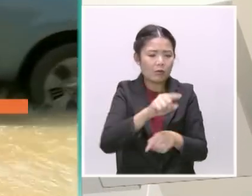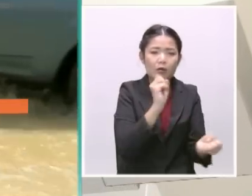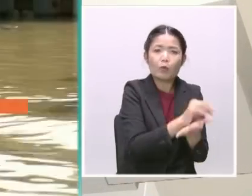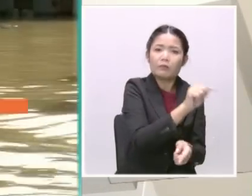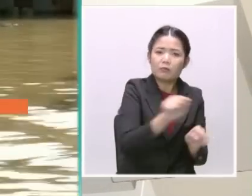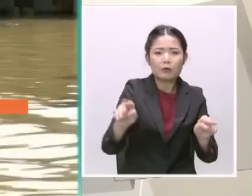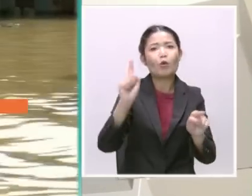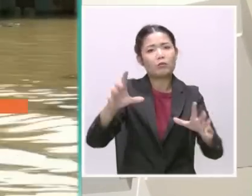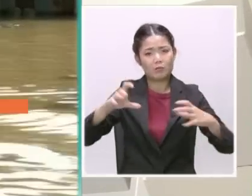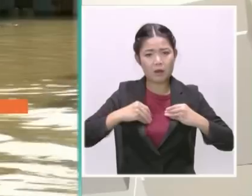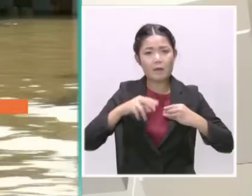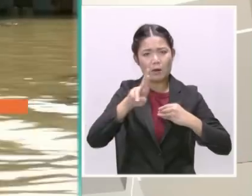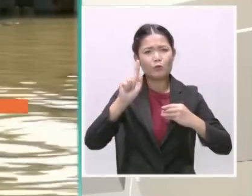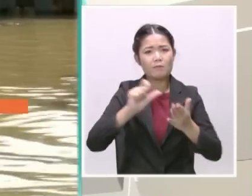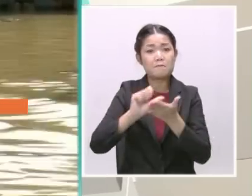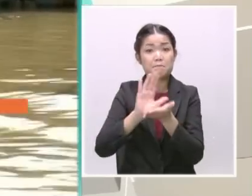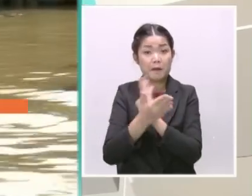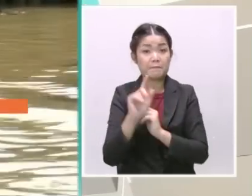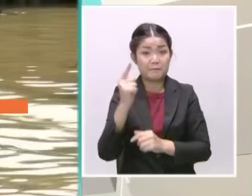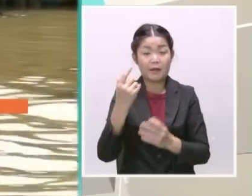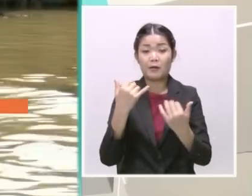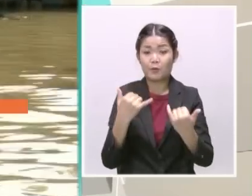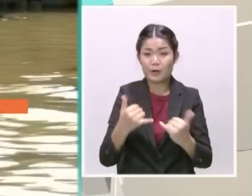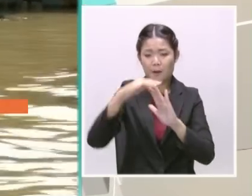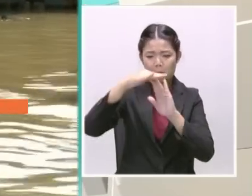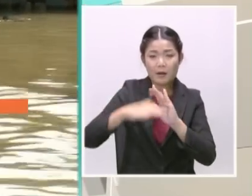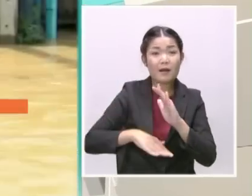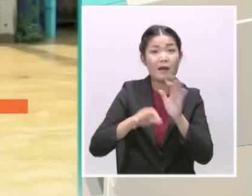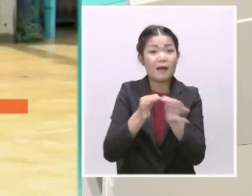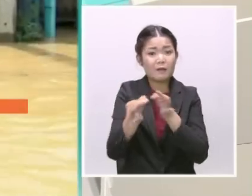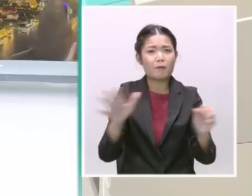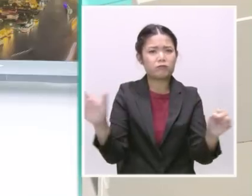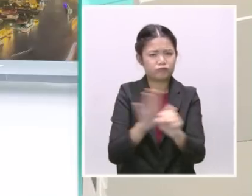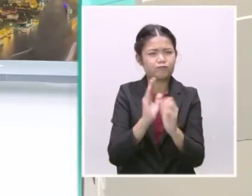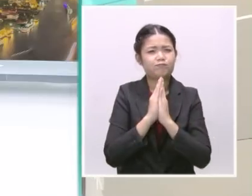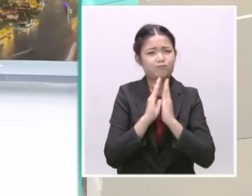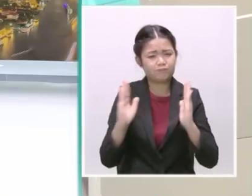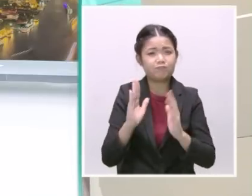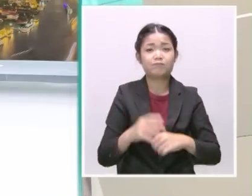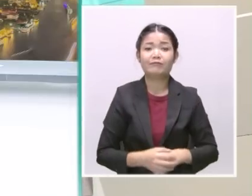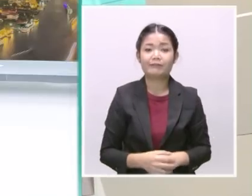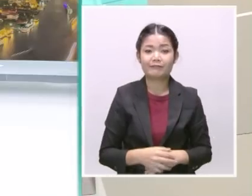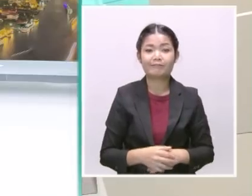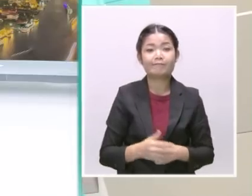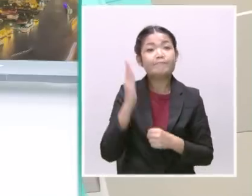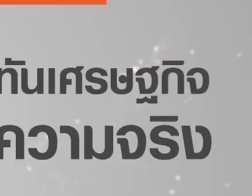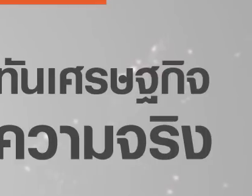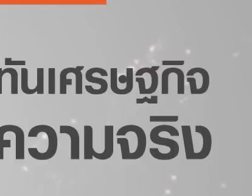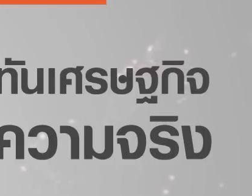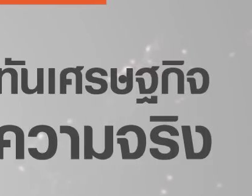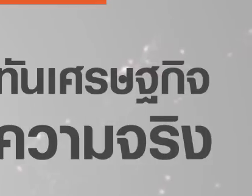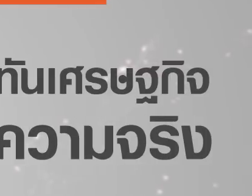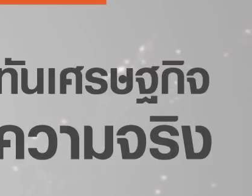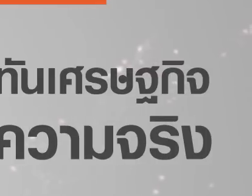นี้ครั wi bibleวนนี้ถือว่าครบทั่วนะครัคุอาจารยอย่างมากที่สละเวลามารวมรการกบเรานะครับ